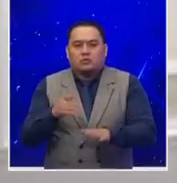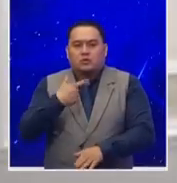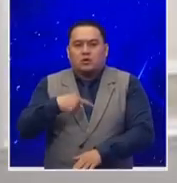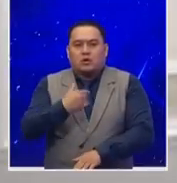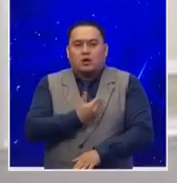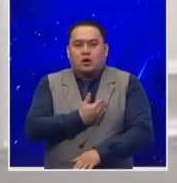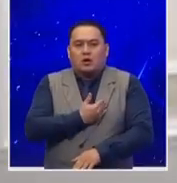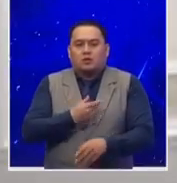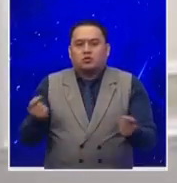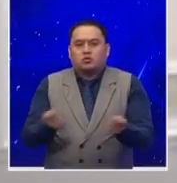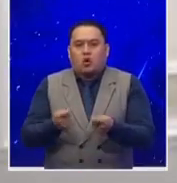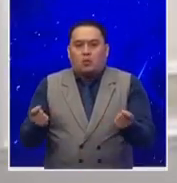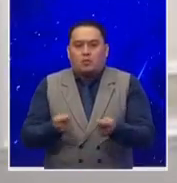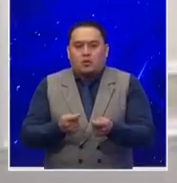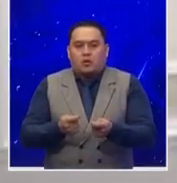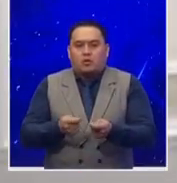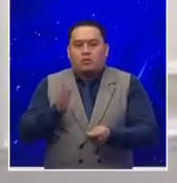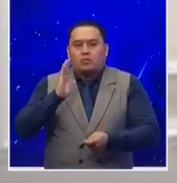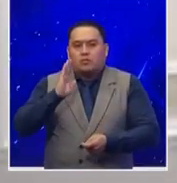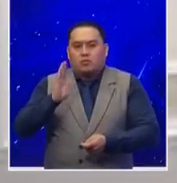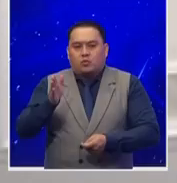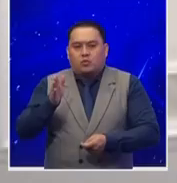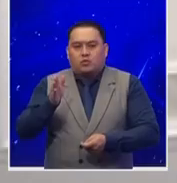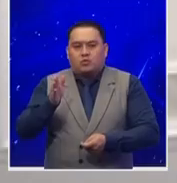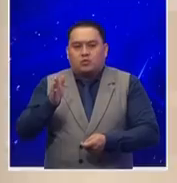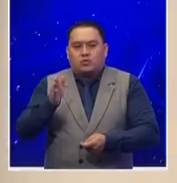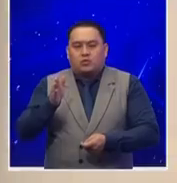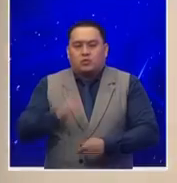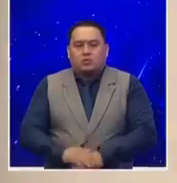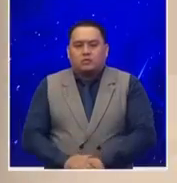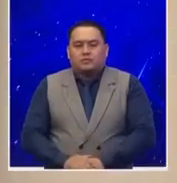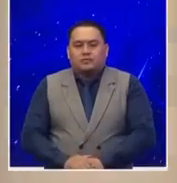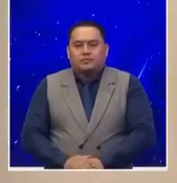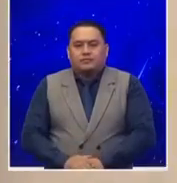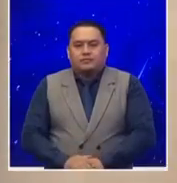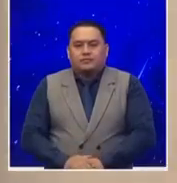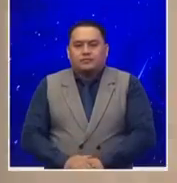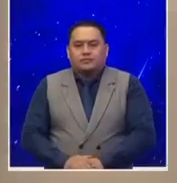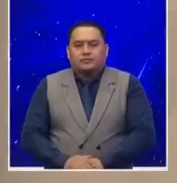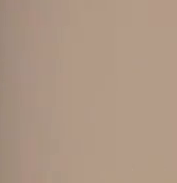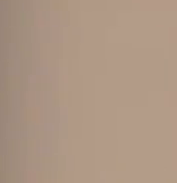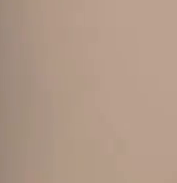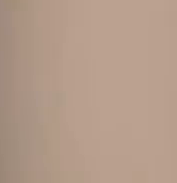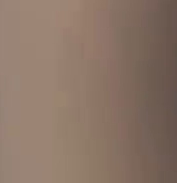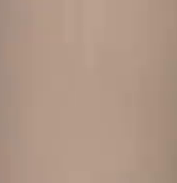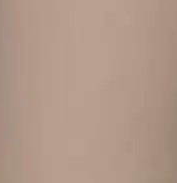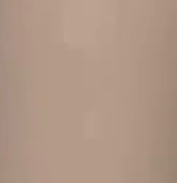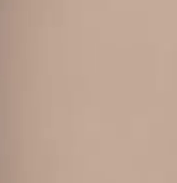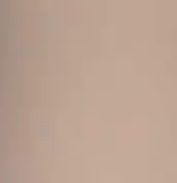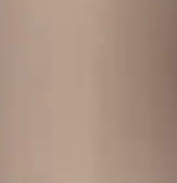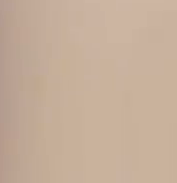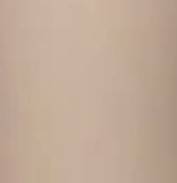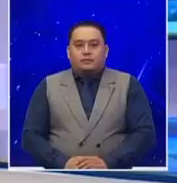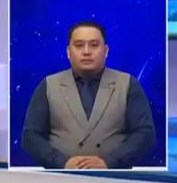Иә, шопандықты әлі менде алып жүретін шығармын. Құдай Алла қаласа. Мадина Несбек, Қайрат Қастұрғанов, Жетісу телеарнасы,